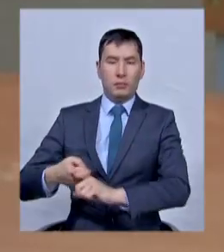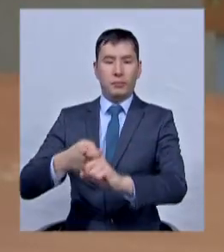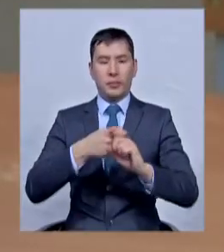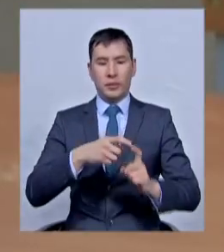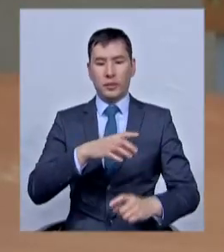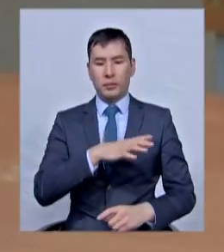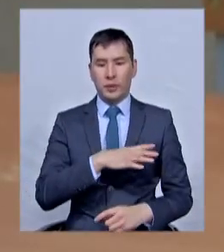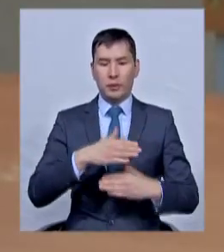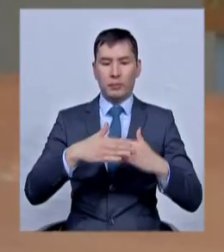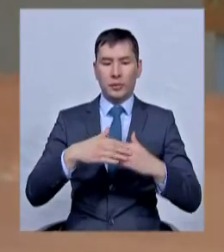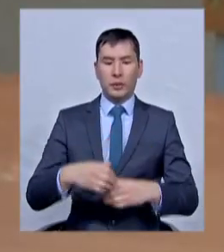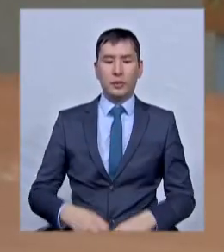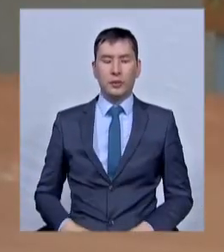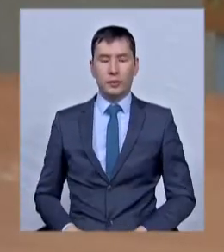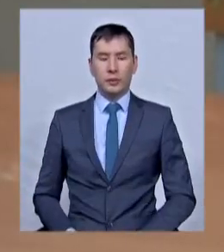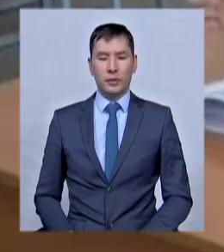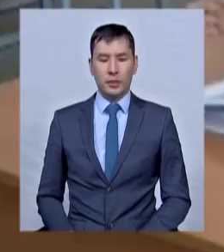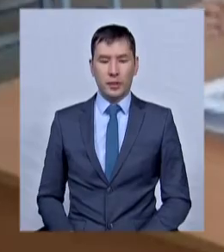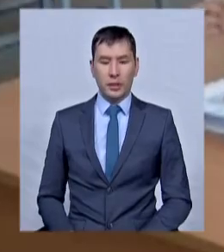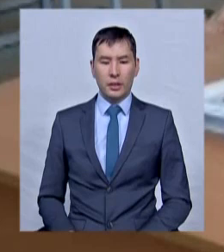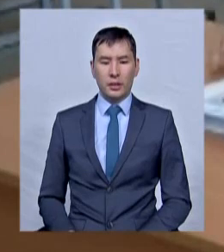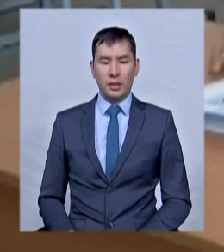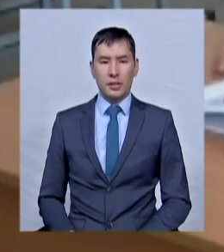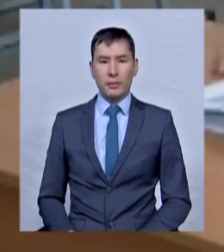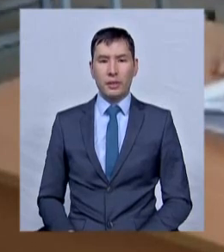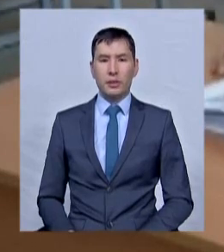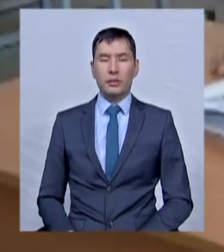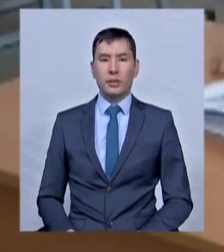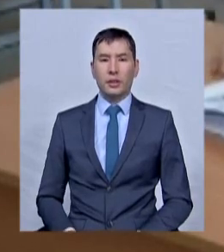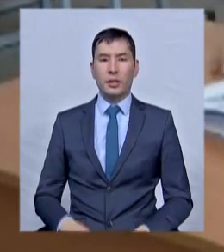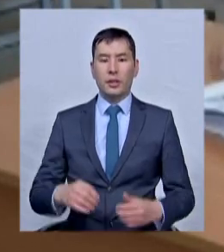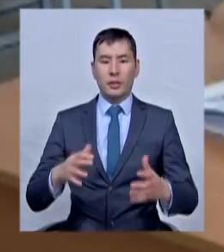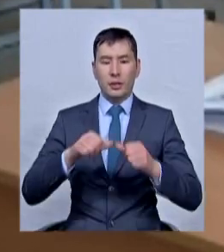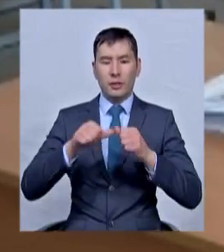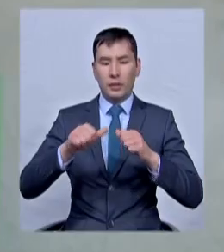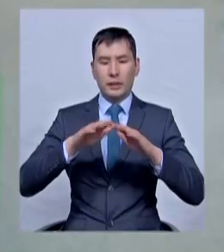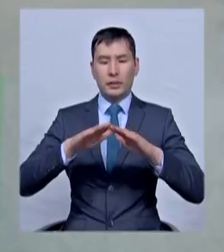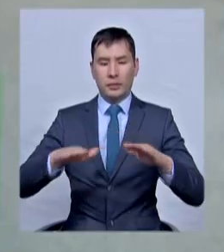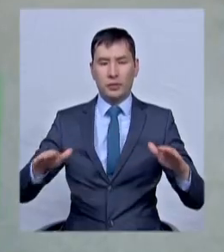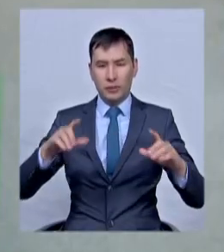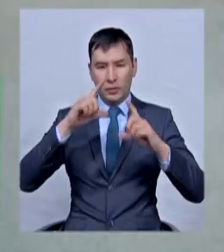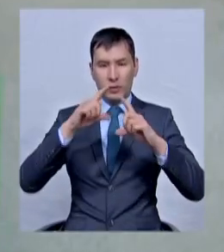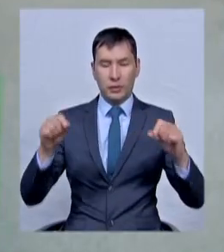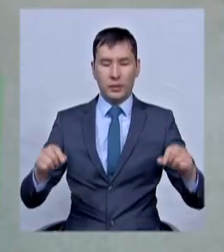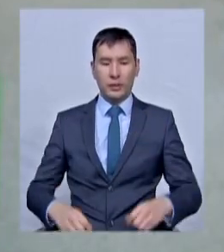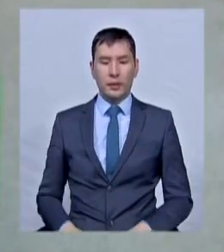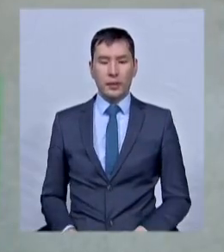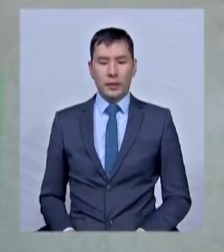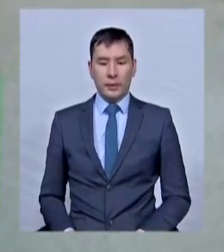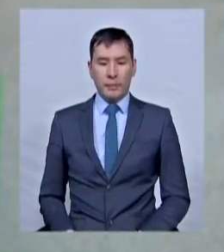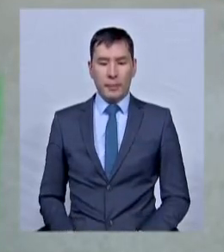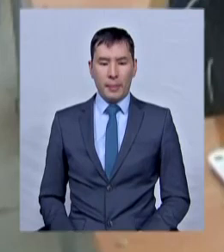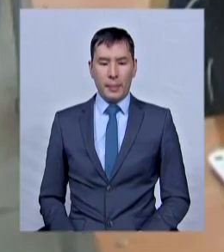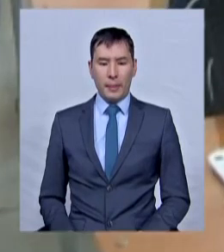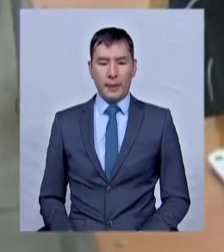арасында 288 жағдай тіркелді. Әсіресе онлайн оқитын оқушылар арасындағы сырқат деңгейі жоғары болып тұр. Асылбек